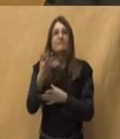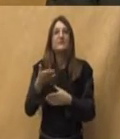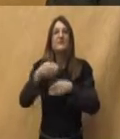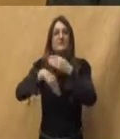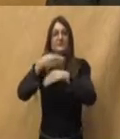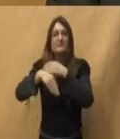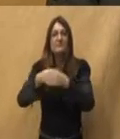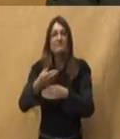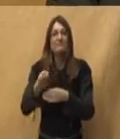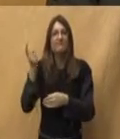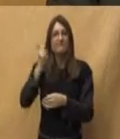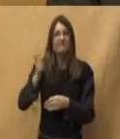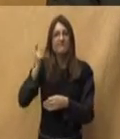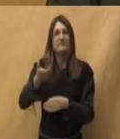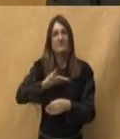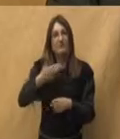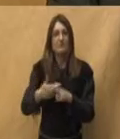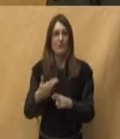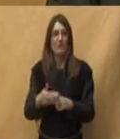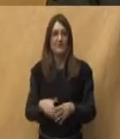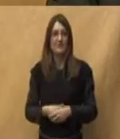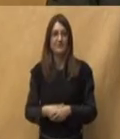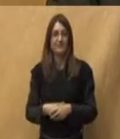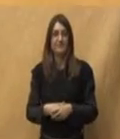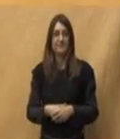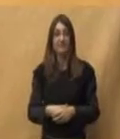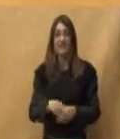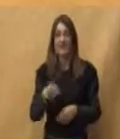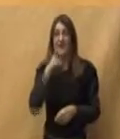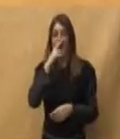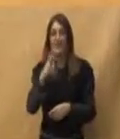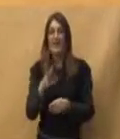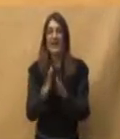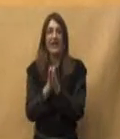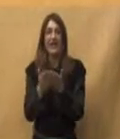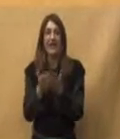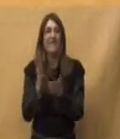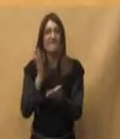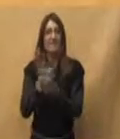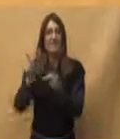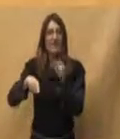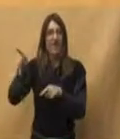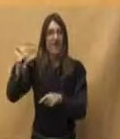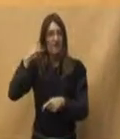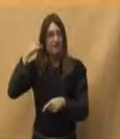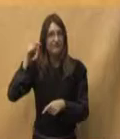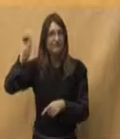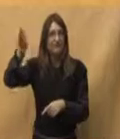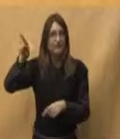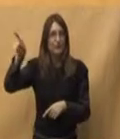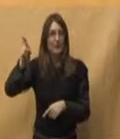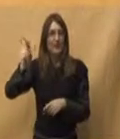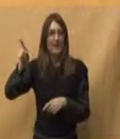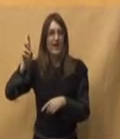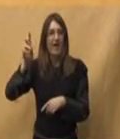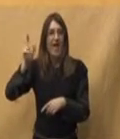pojavu bolesni stanje. Da. Dragi gledatelji, vidjeli ste knjigu, neko je ostavio već adresu vjerojatno u režiji,